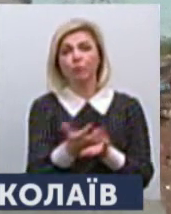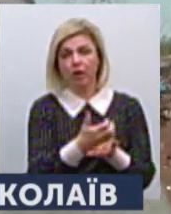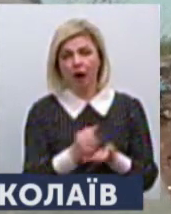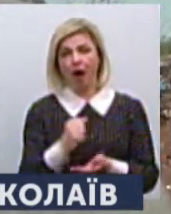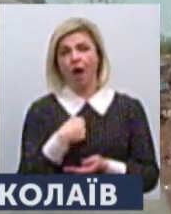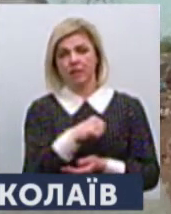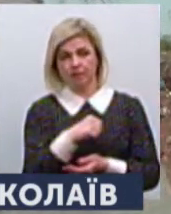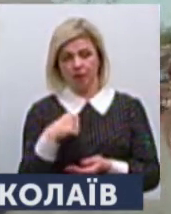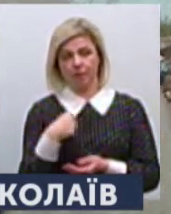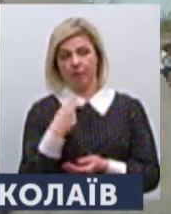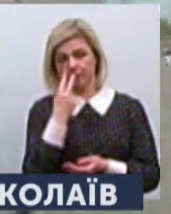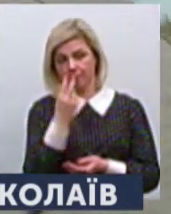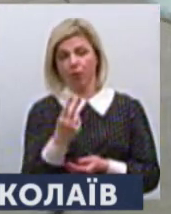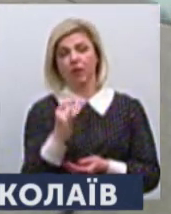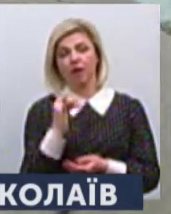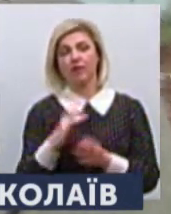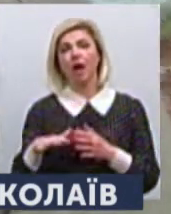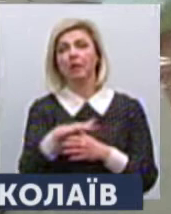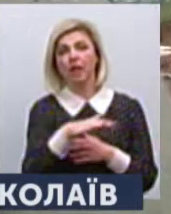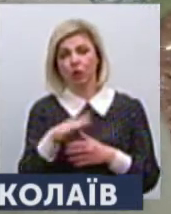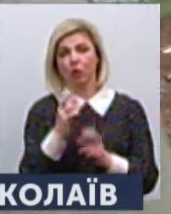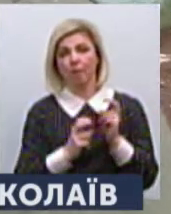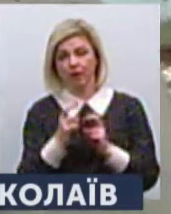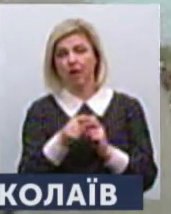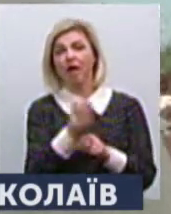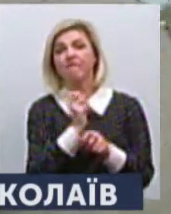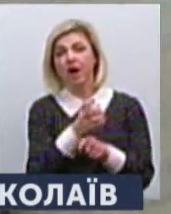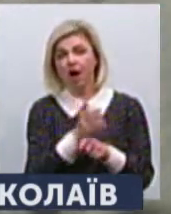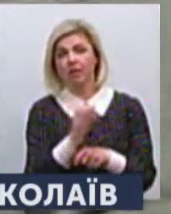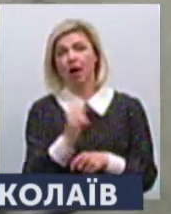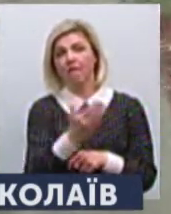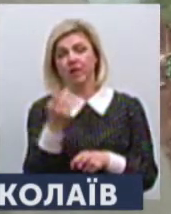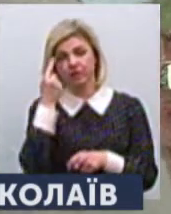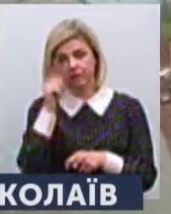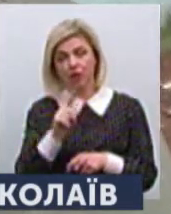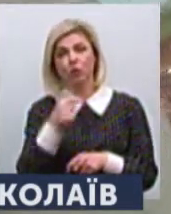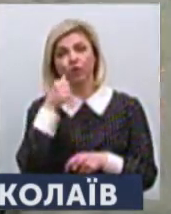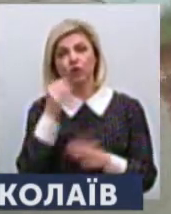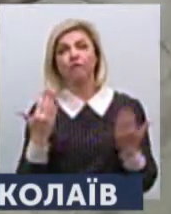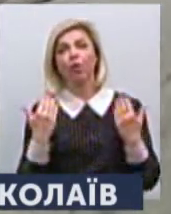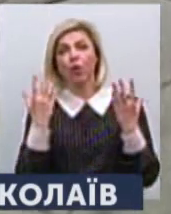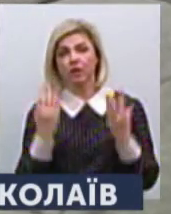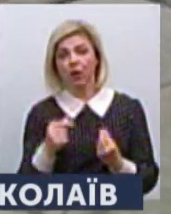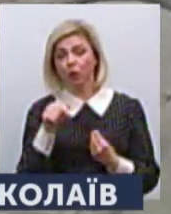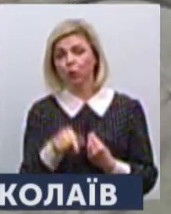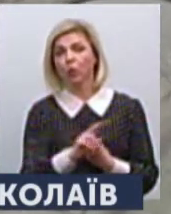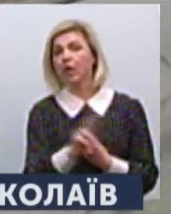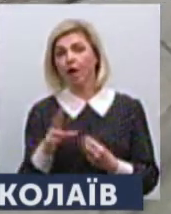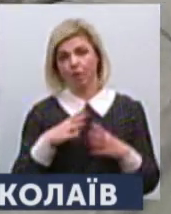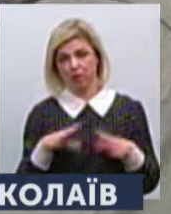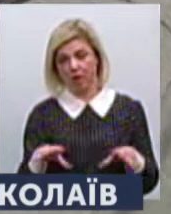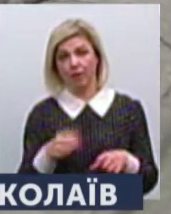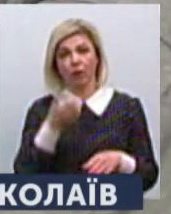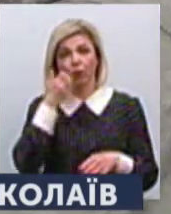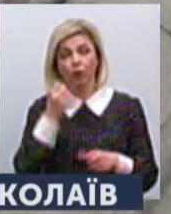коли хтось із наших людей перебуває на території підприємства, їх ганяємо. А ви знаєте, що вчора був вихідний день, тут нікого не було.